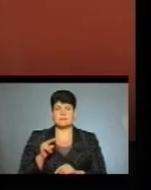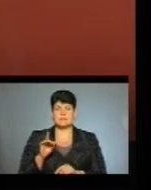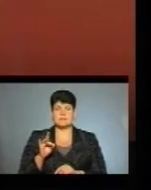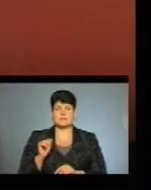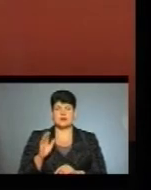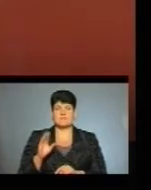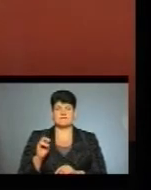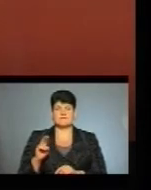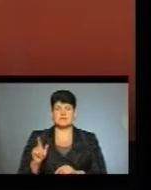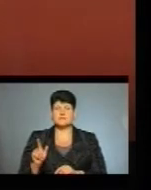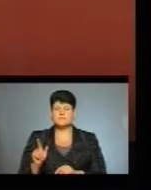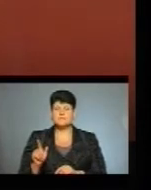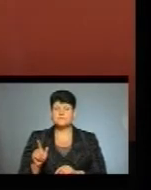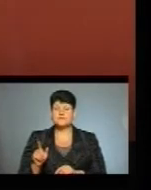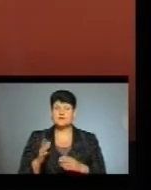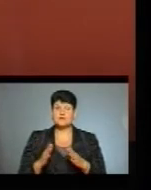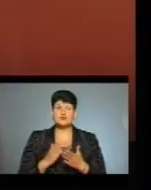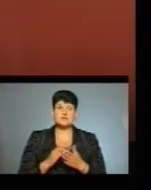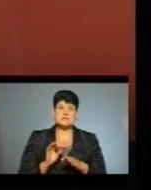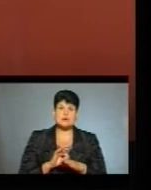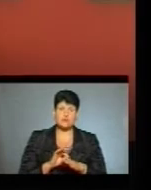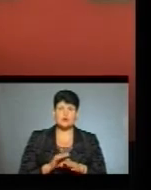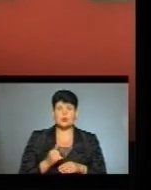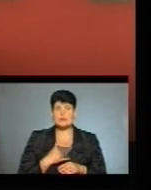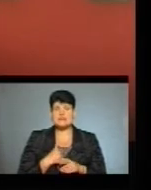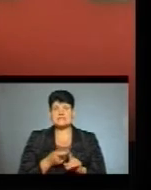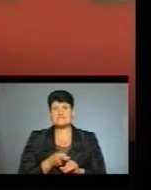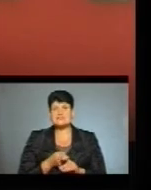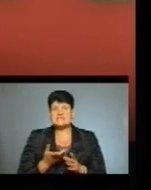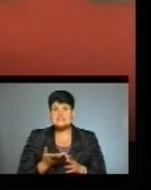захворювання. Якщо є якісь захворювання в нас інфекційні,